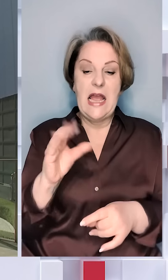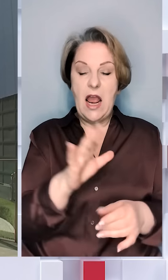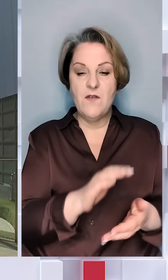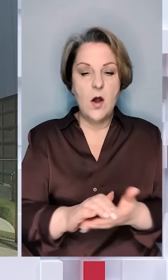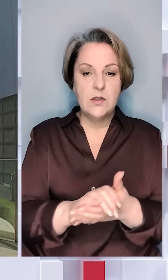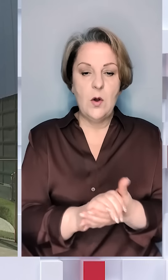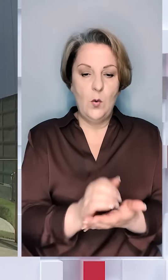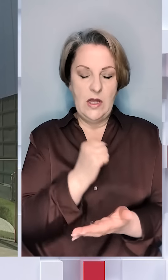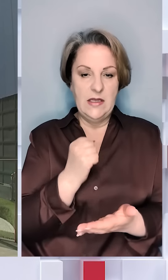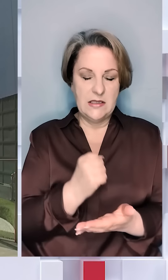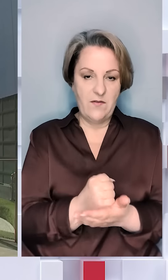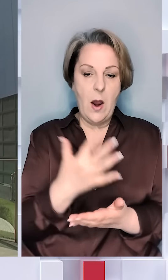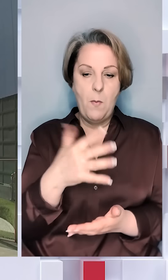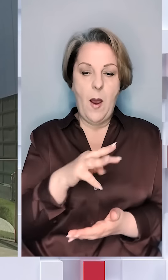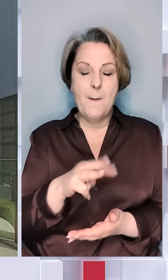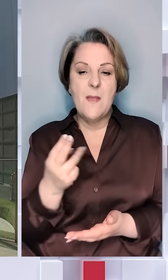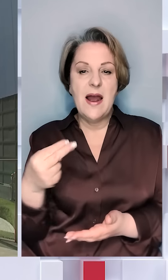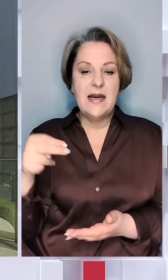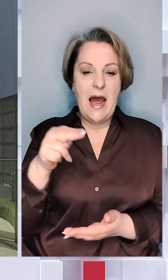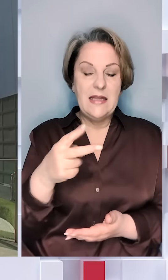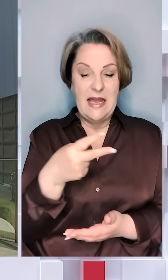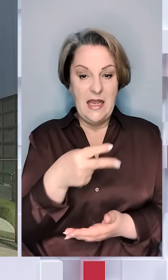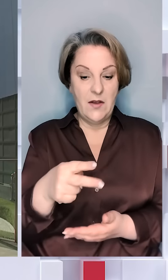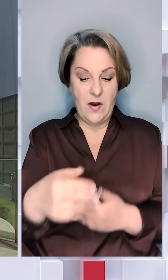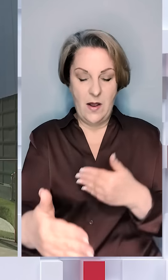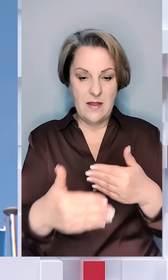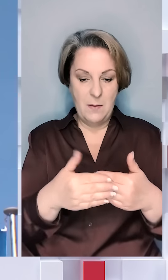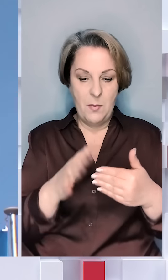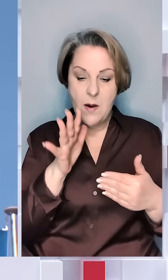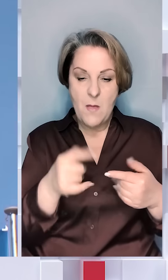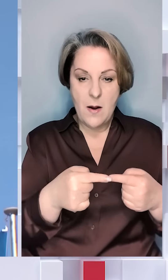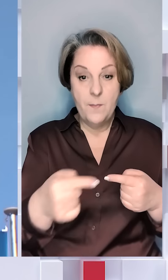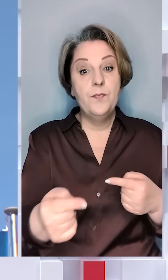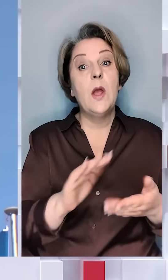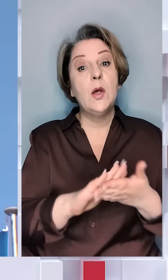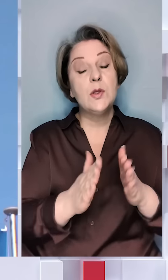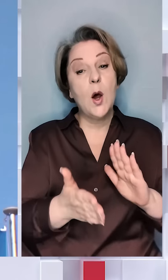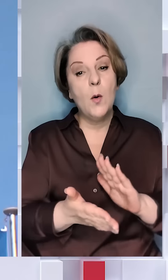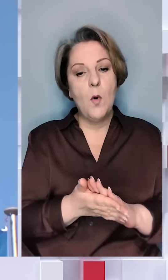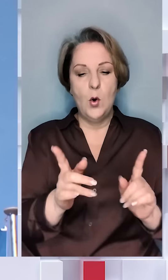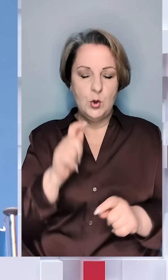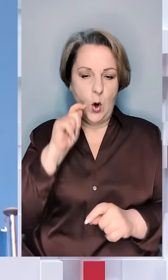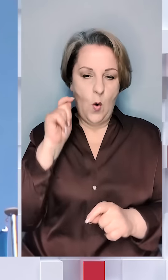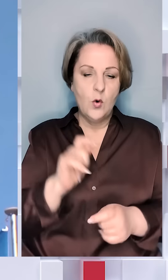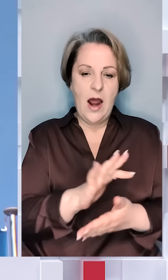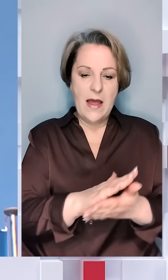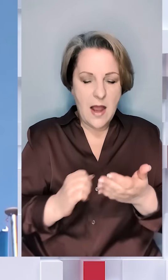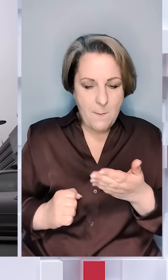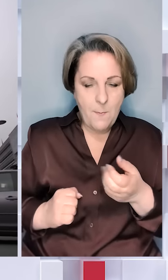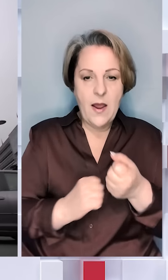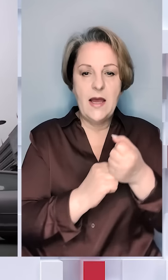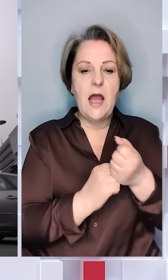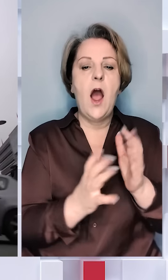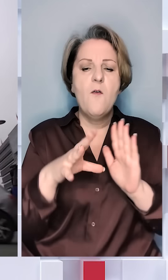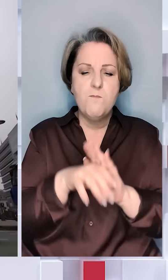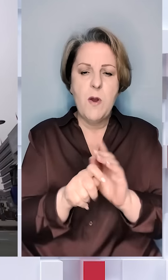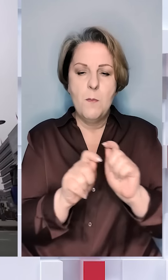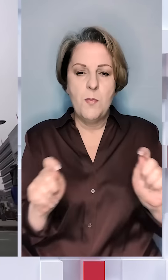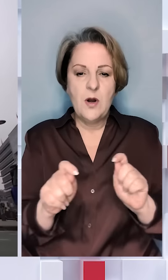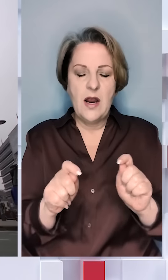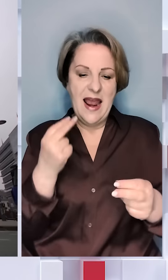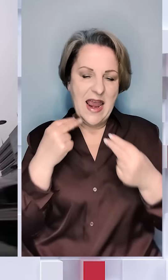Європейського Союзу схвалила 50 мільярдів євро на найближчі 3 роки. Кошти надаватимуть за умови, що Україна і далі підтримуватиме та